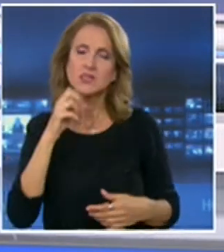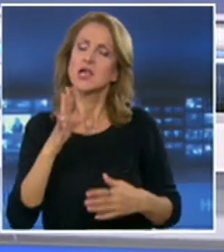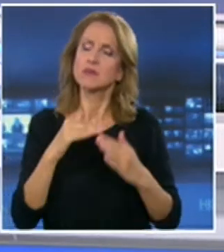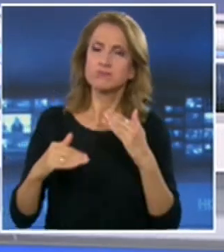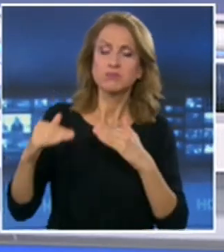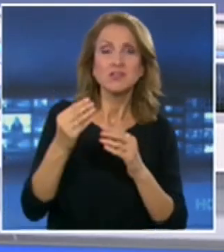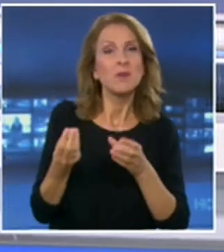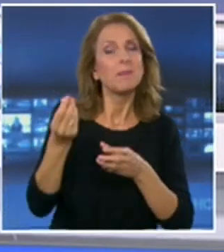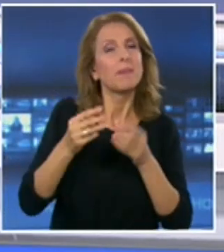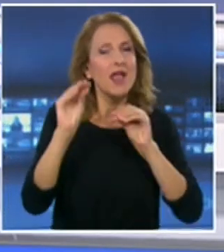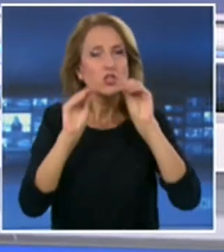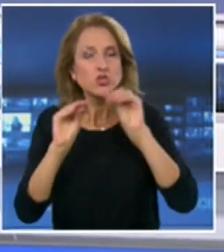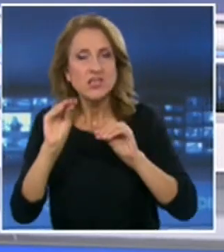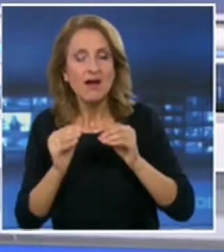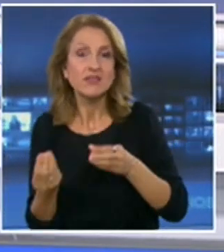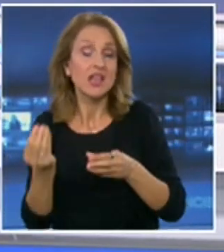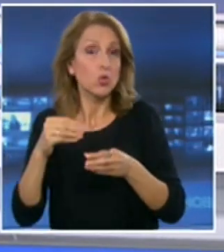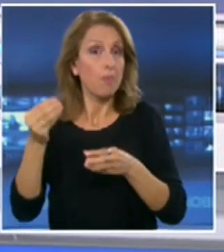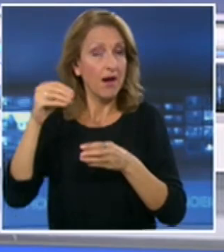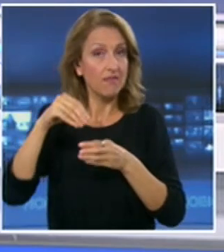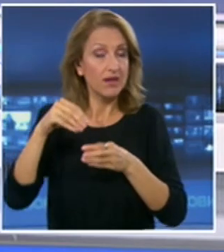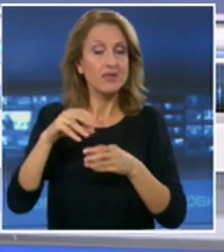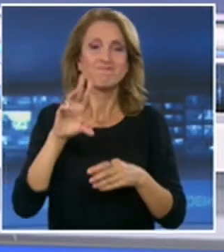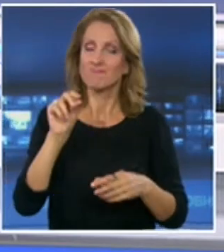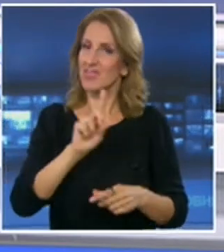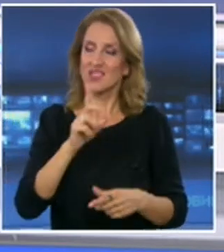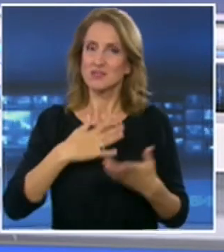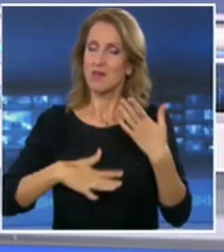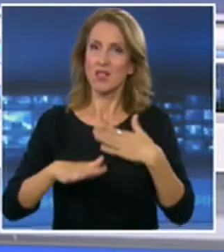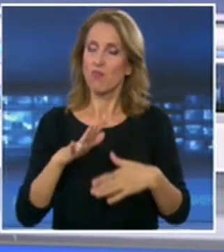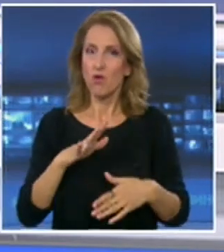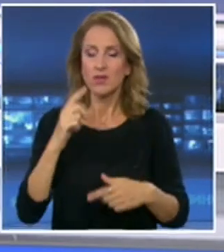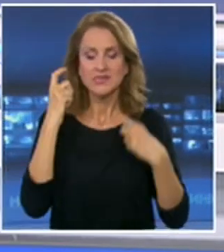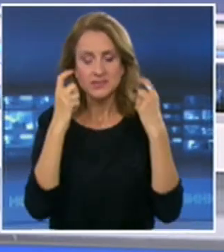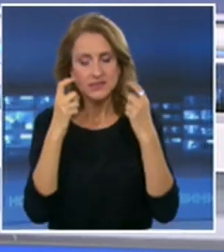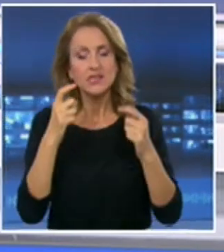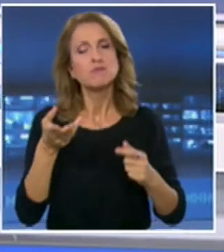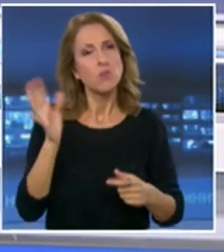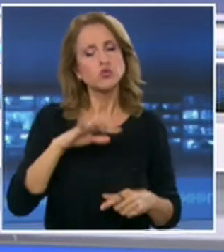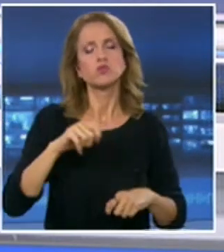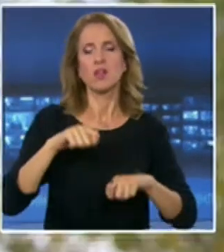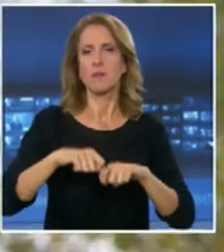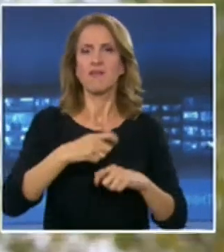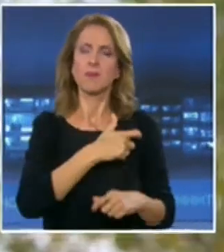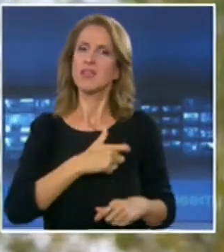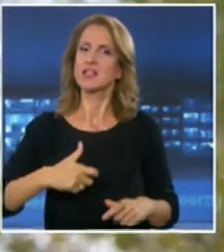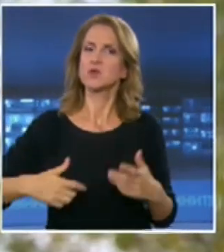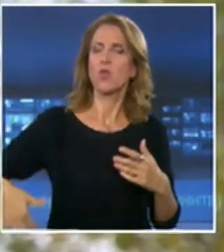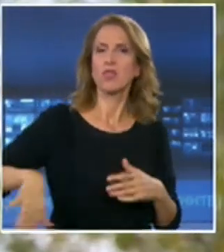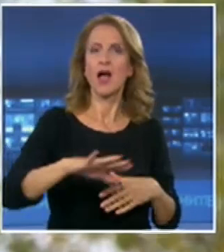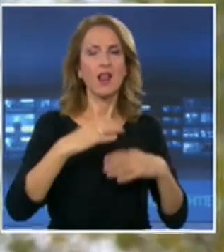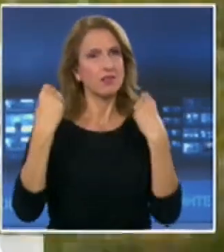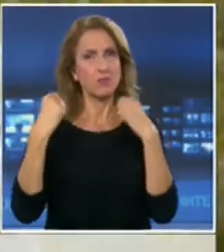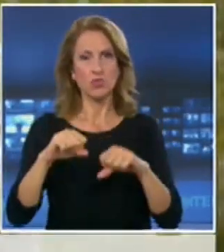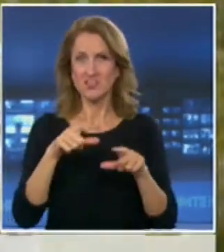добавки. От Синдикалната федерация заявиха, че не са доволни от решението и обмислят национален протест. Това увеличение не